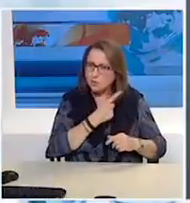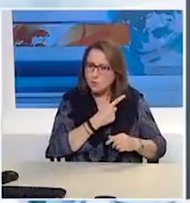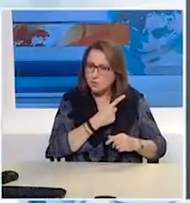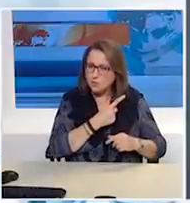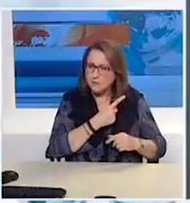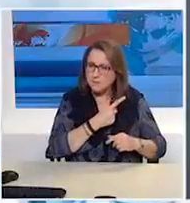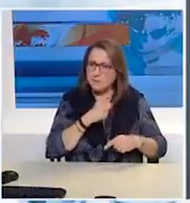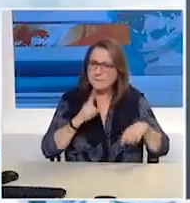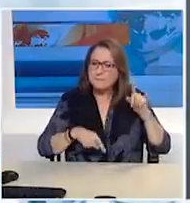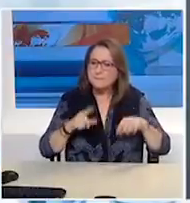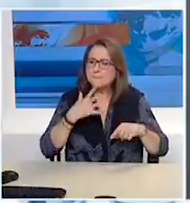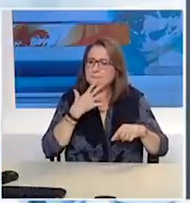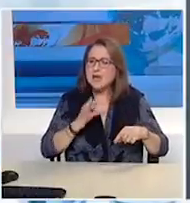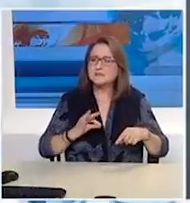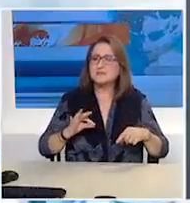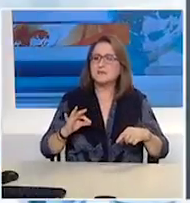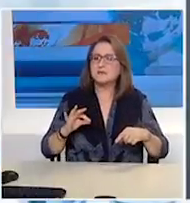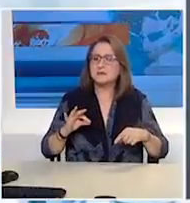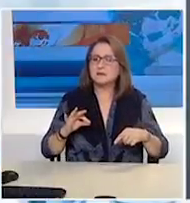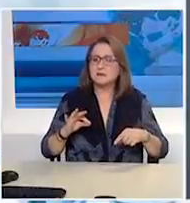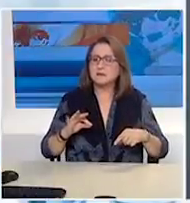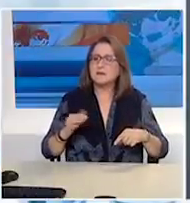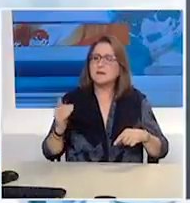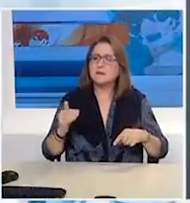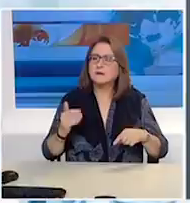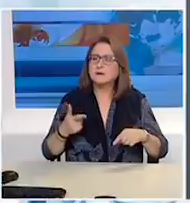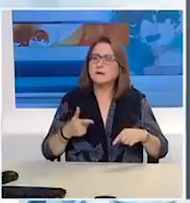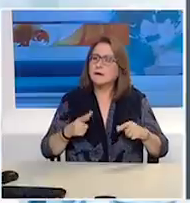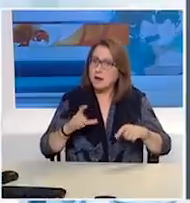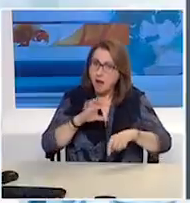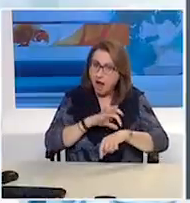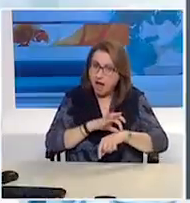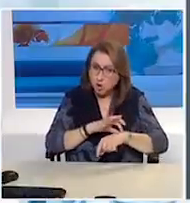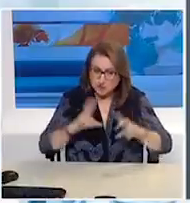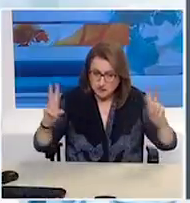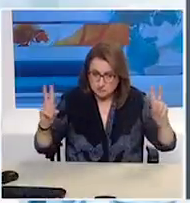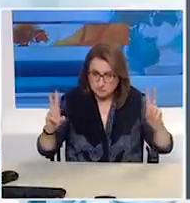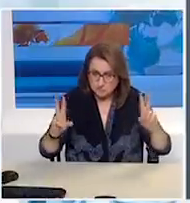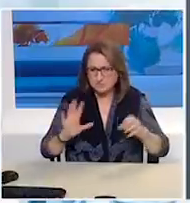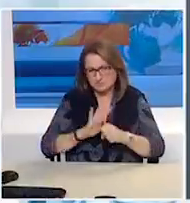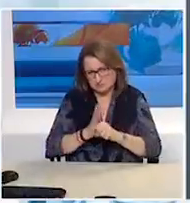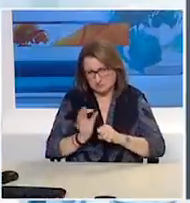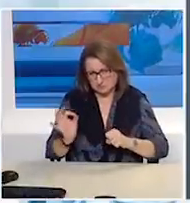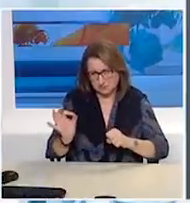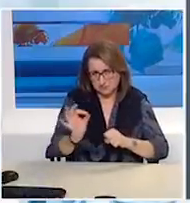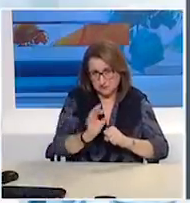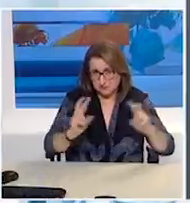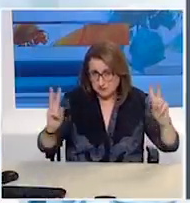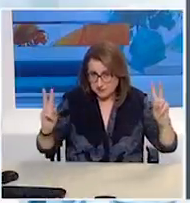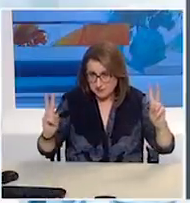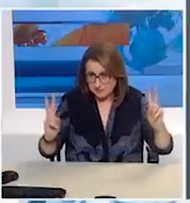οι οποίες έχουν κατά κάποιο τρόπο επιβραδύνει την εξάπλωση της νόσης στο γενικό πληθυσμό, η καμπύλη έχει